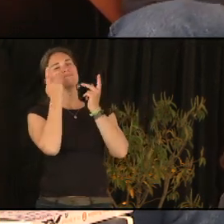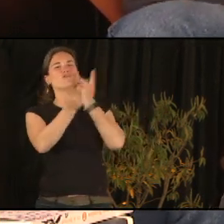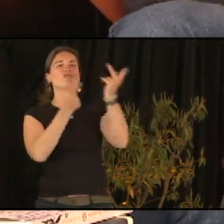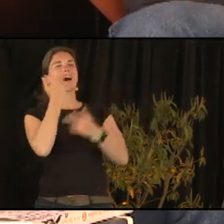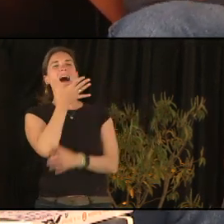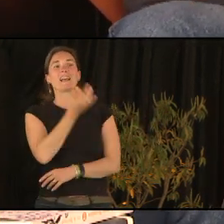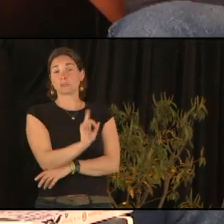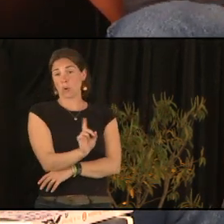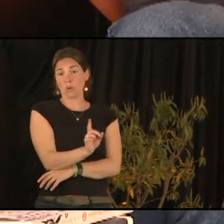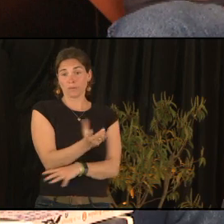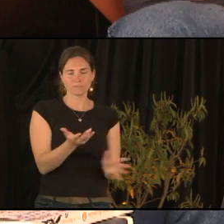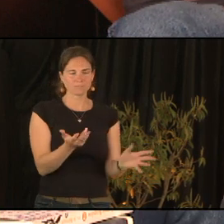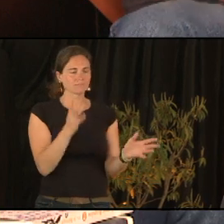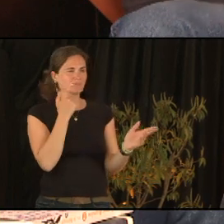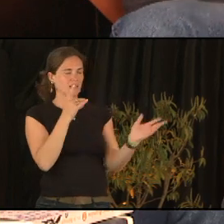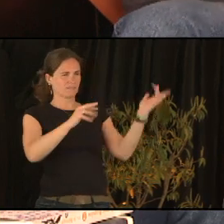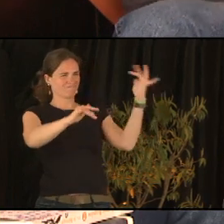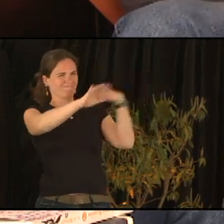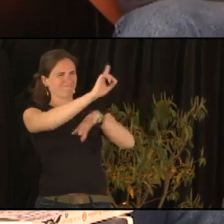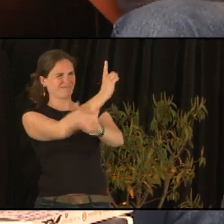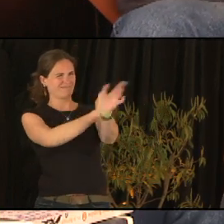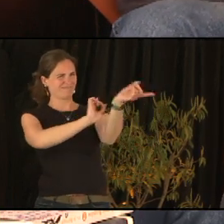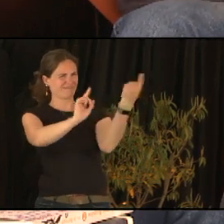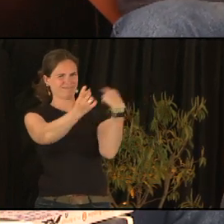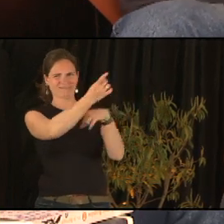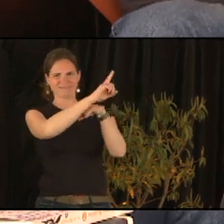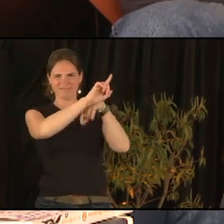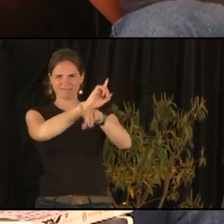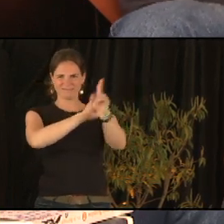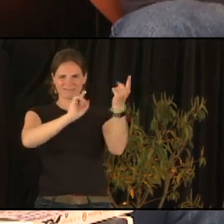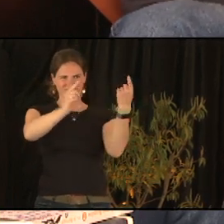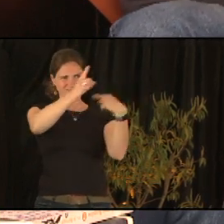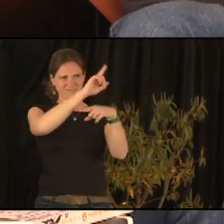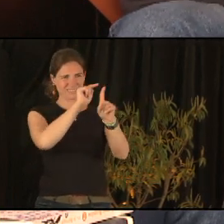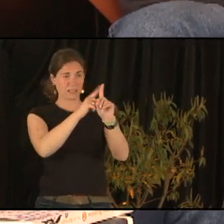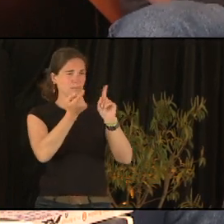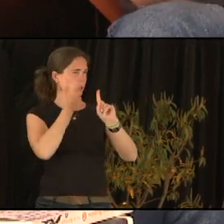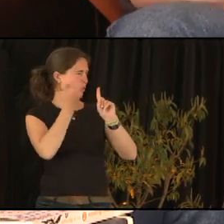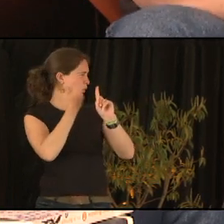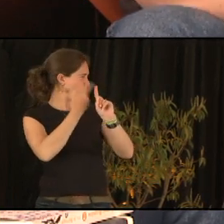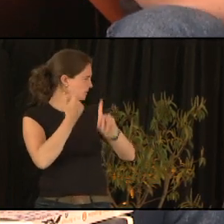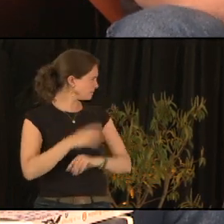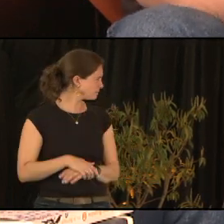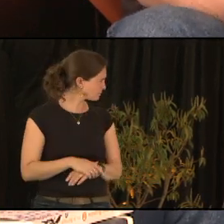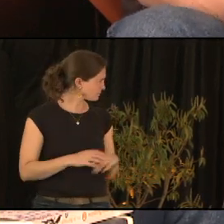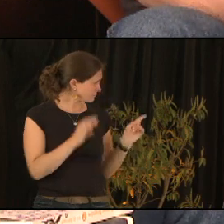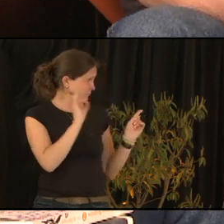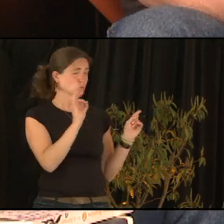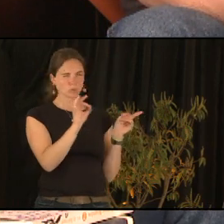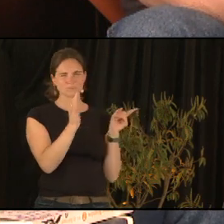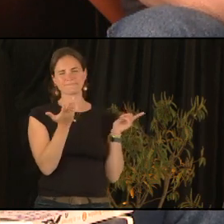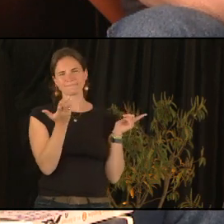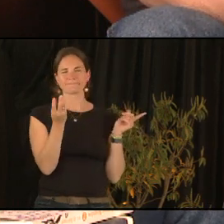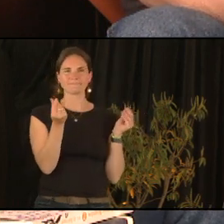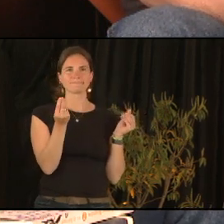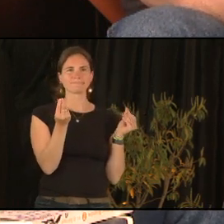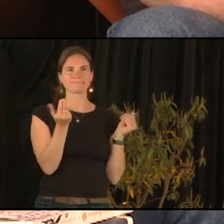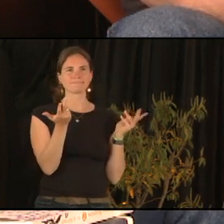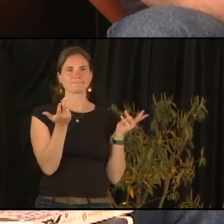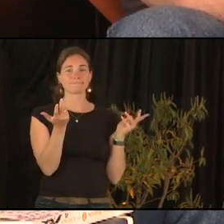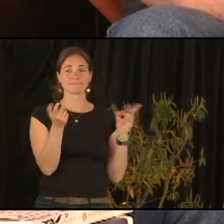Ces silhouettes qui hantent le livre et qui font l'âme du livre, elles sont très importantes aussi. Oui, je pense plus. Alors, et